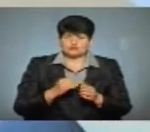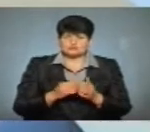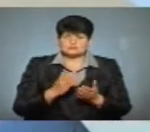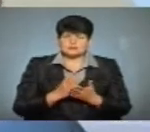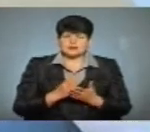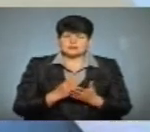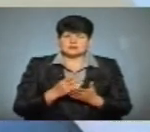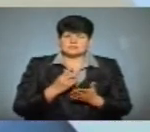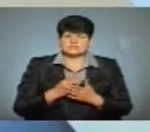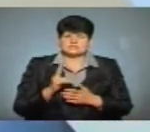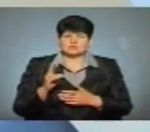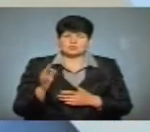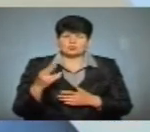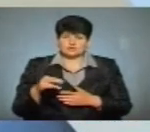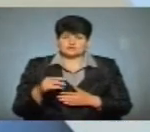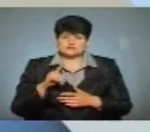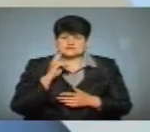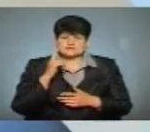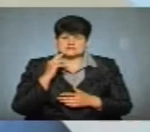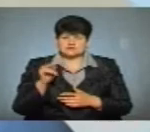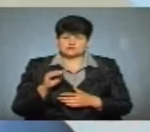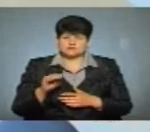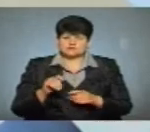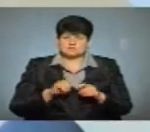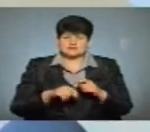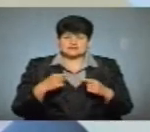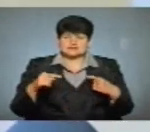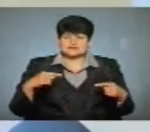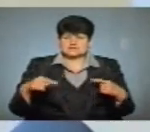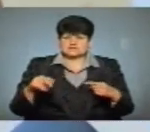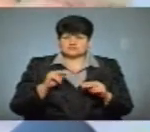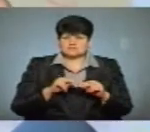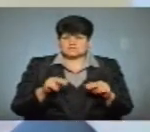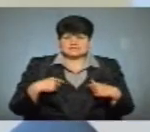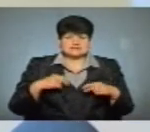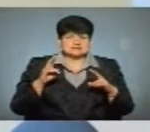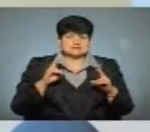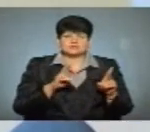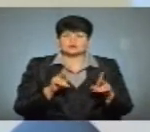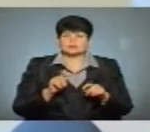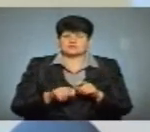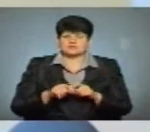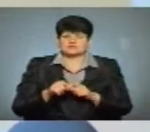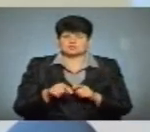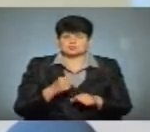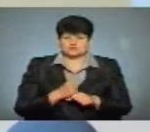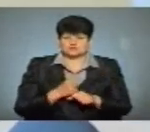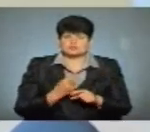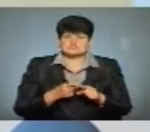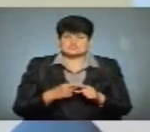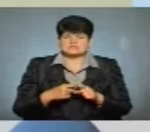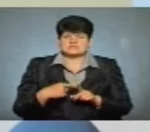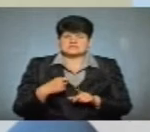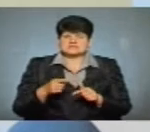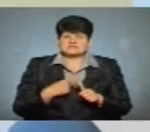свій код. І тоді зеленою ручкою перевіряють зовсім інші вчителі, які не знають, хто перевіряв цю роботу. Це вже йде перехресна